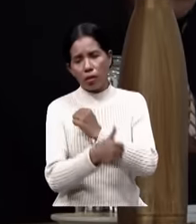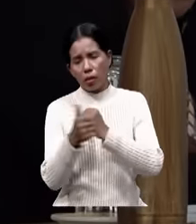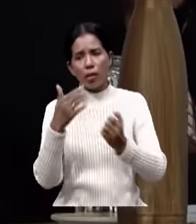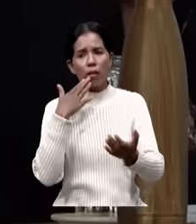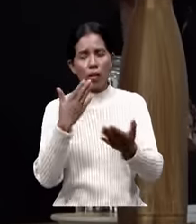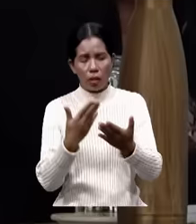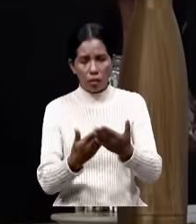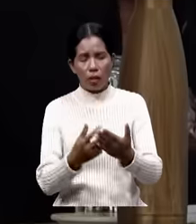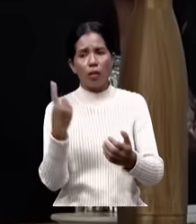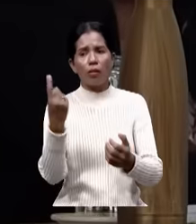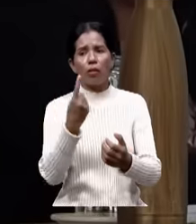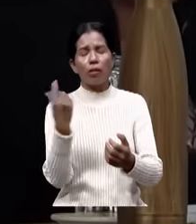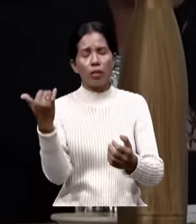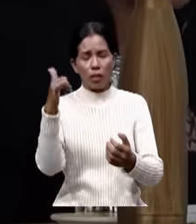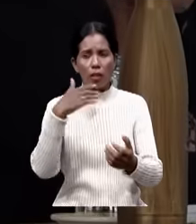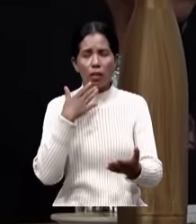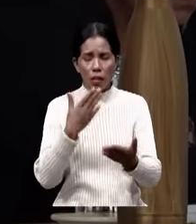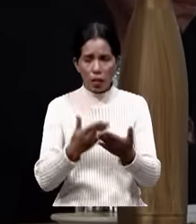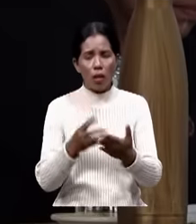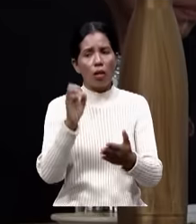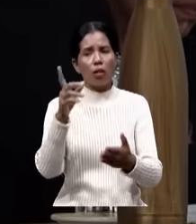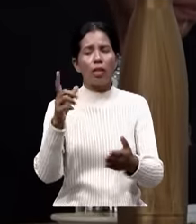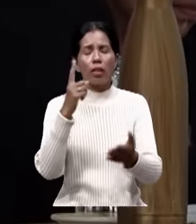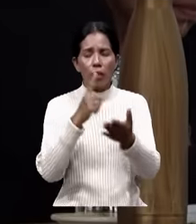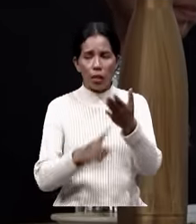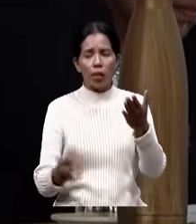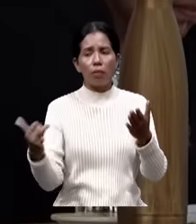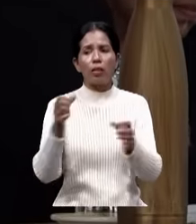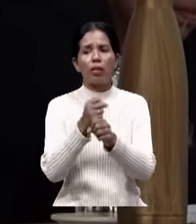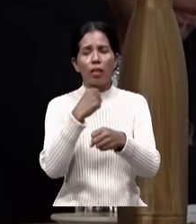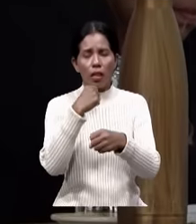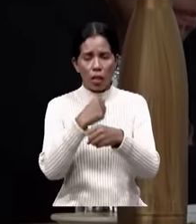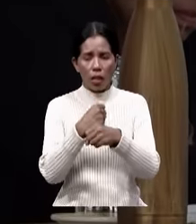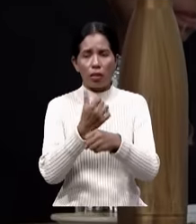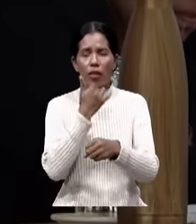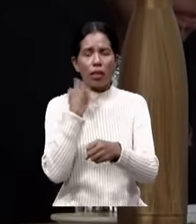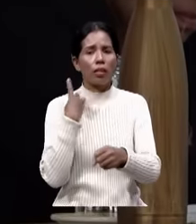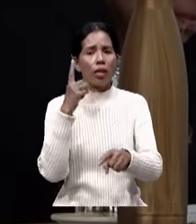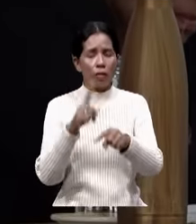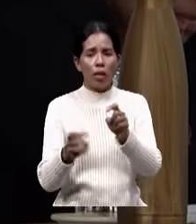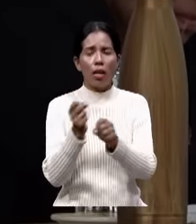kalau sih nih sukses tuh sih gua saya ini maksud halo salah itu lebih repet